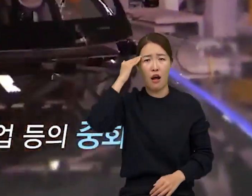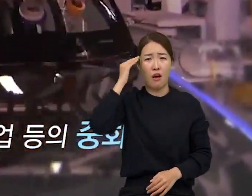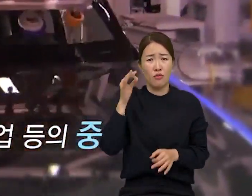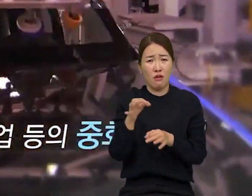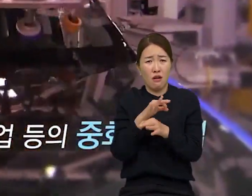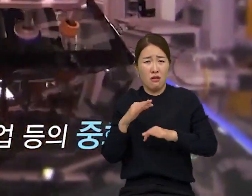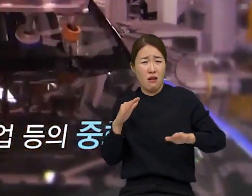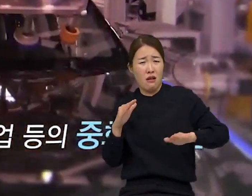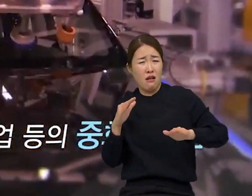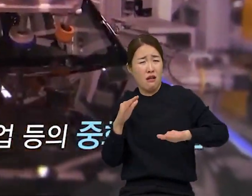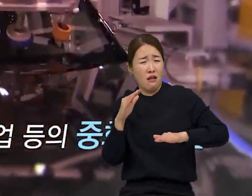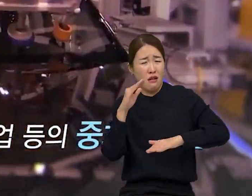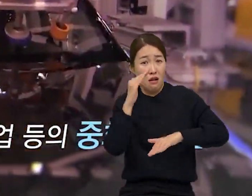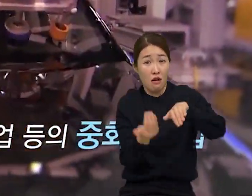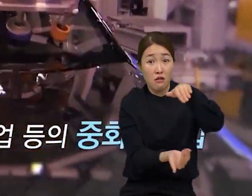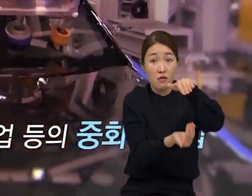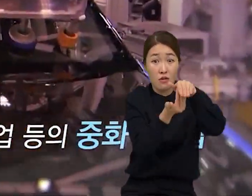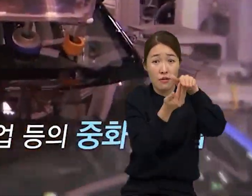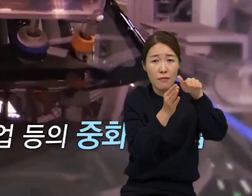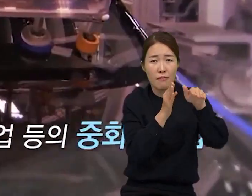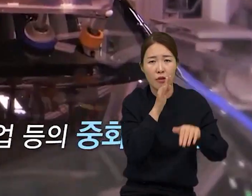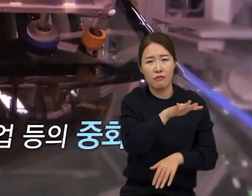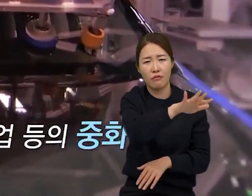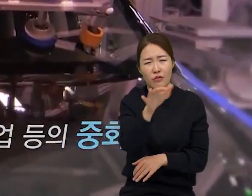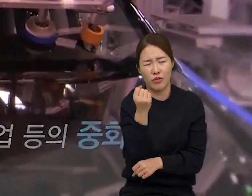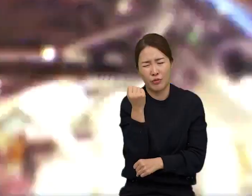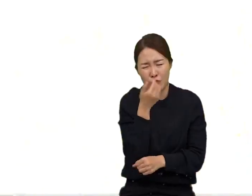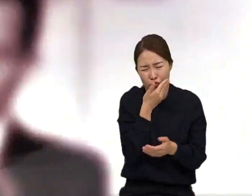성장을 이룩하는 데 중추적인 역할을 했다.